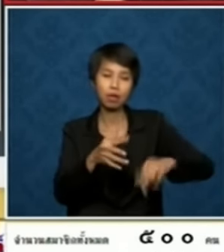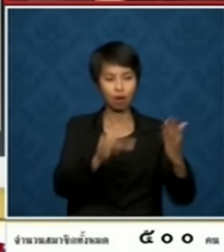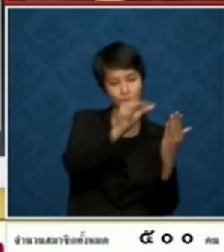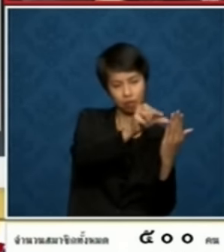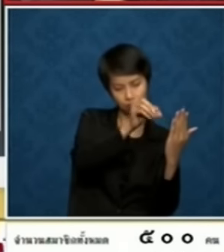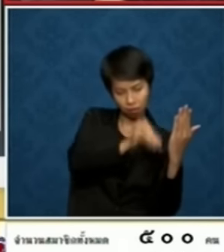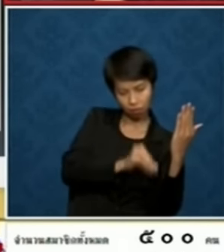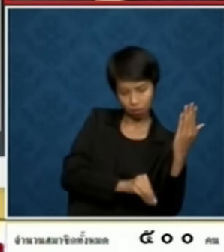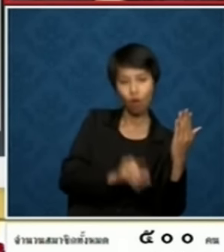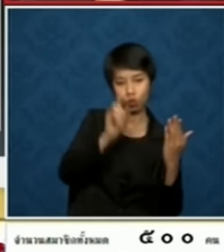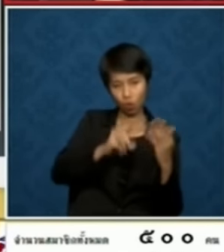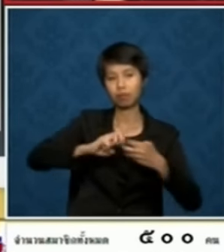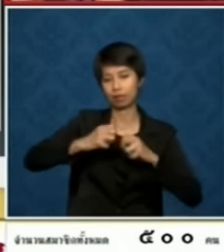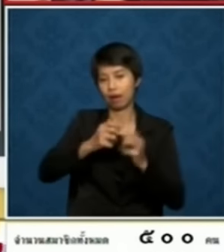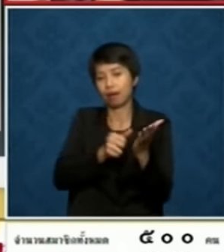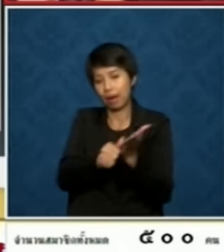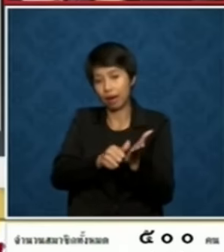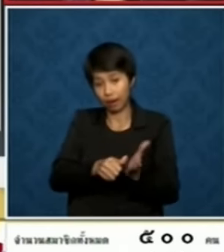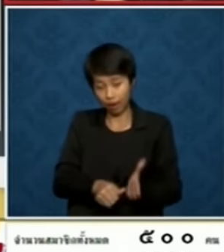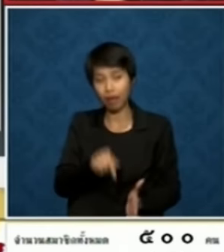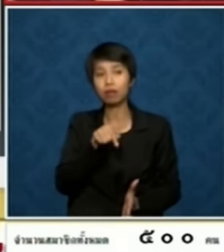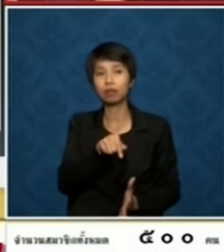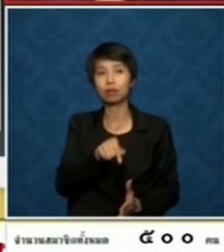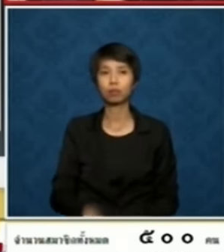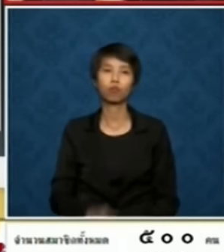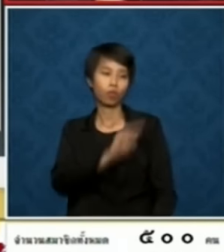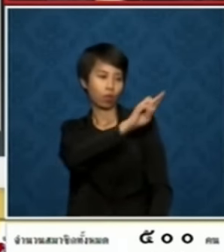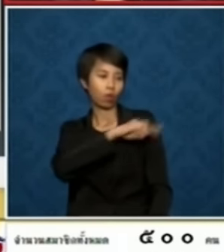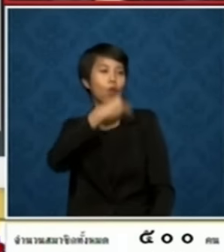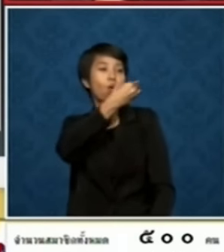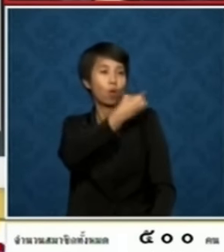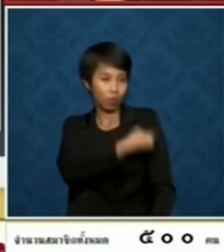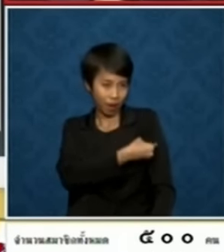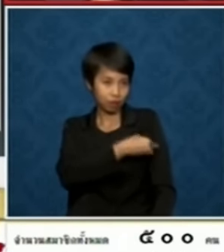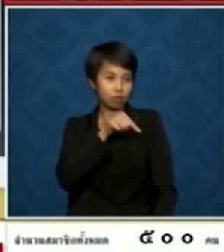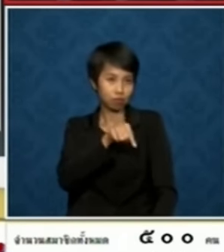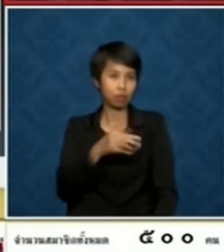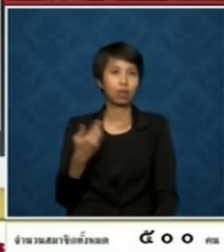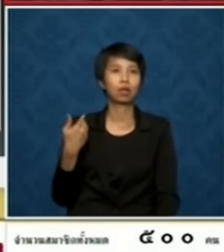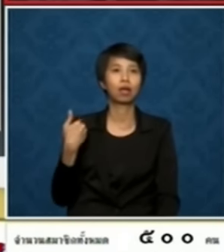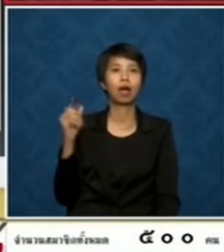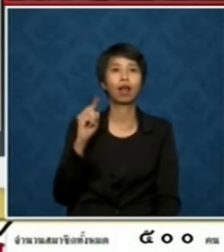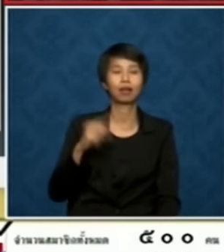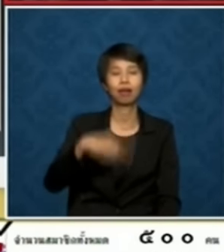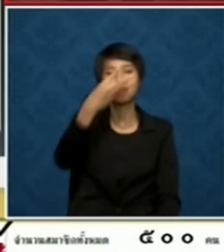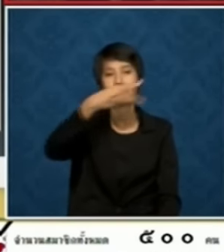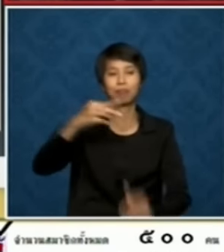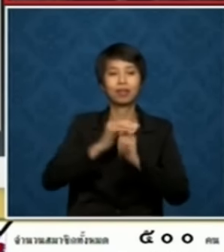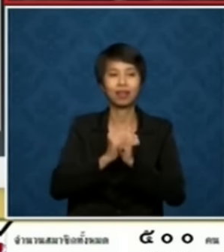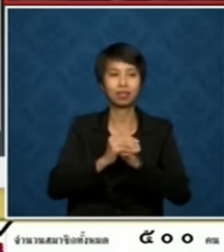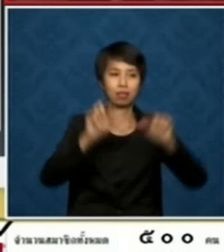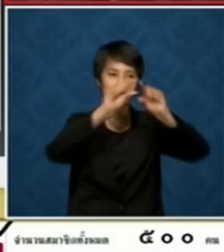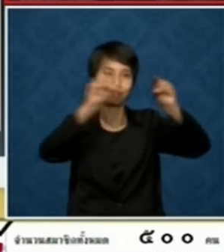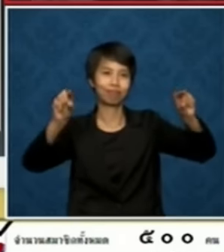อยู่รัฐบาลให้ความสำคัญในการแก้ไขปัญหาที่ว่านี้ข้อเสนอแนะของคุณวังสิมันคุณประเสริฐบอกว่ารัฐบาลจะรับ